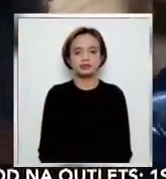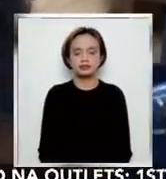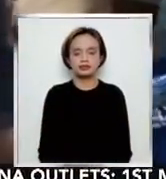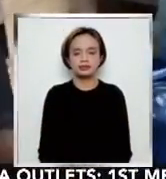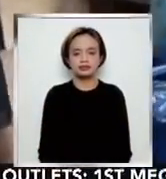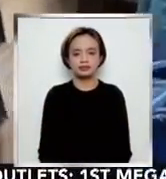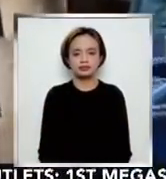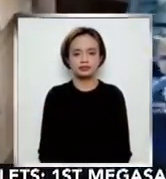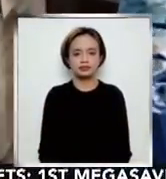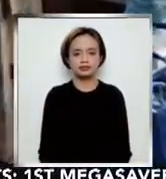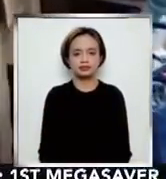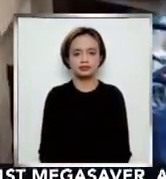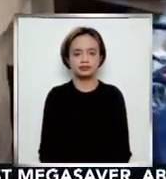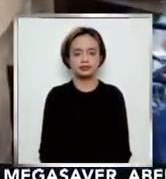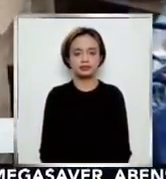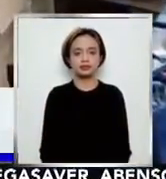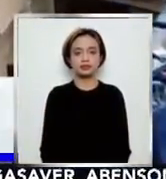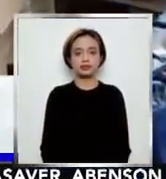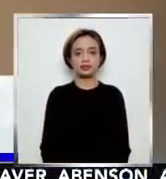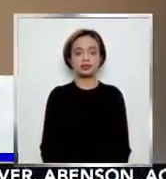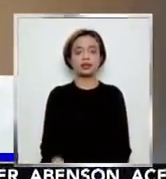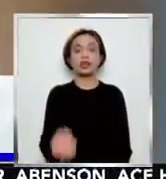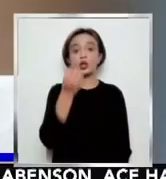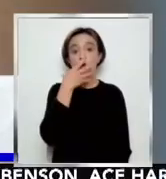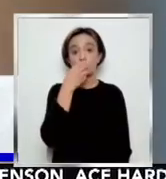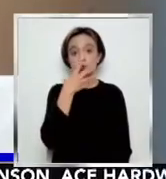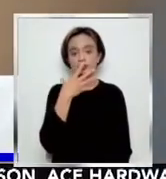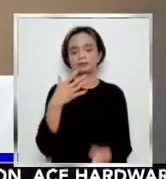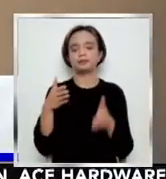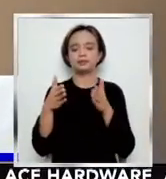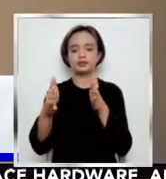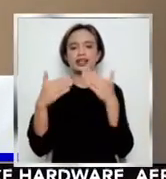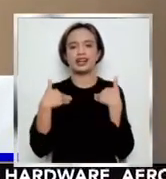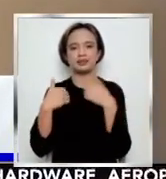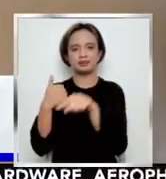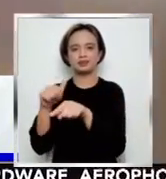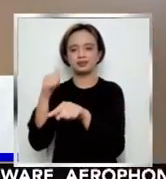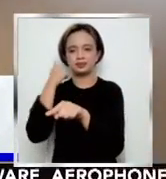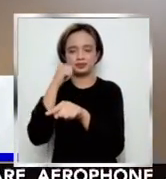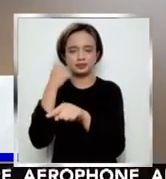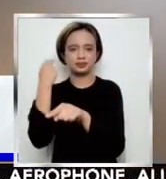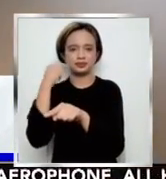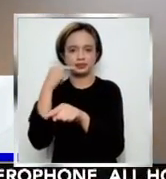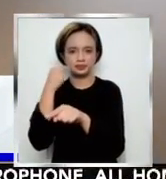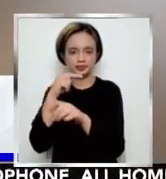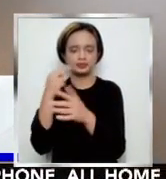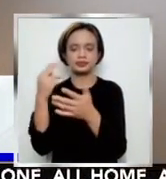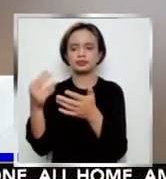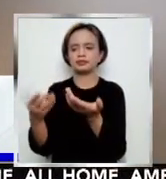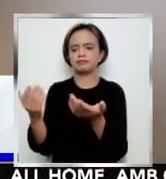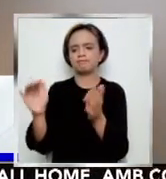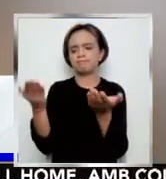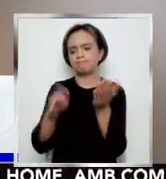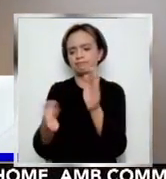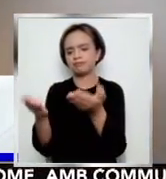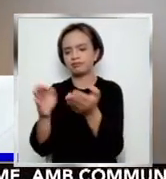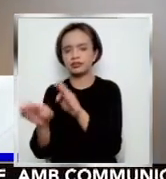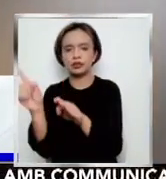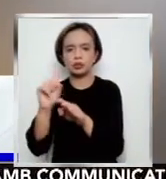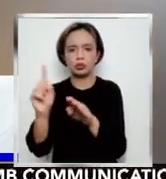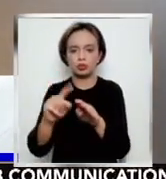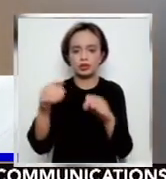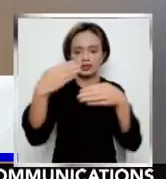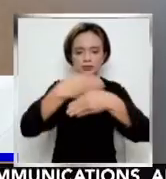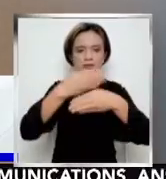Sa isang kalya sa Hong Kong, abala sa pag-iimpake ang magtsahing Marites, Robilian at Ruth na mga lalamanin ng balikbayan box na ipadadala